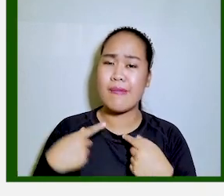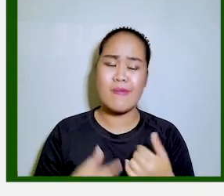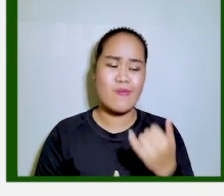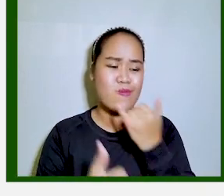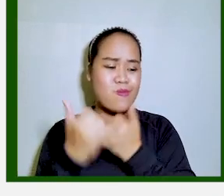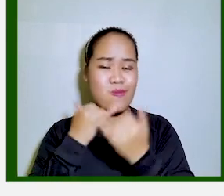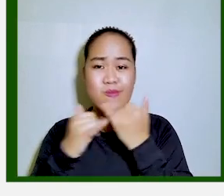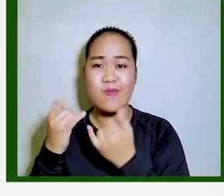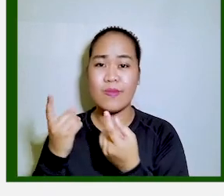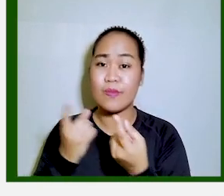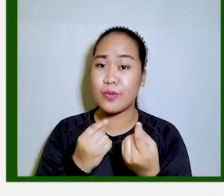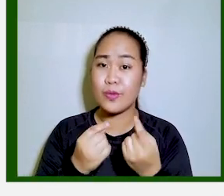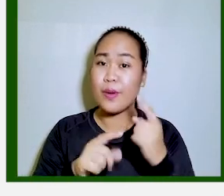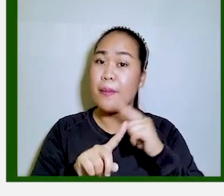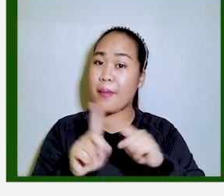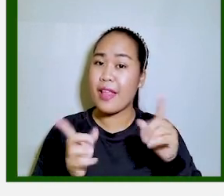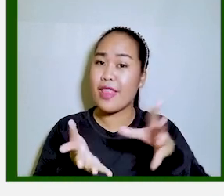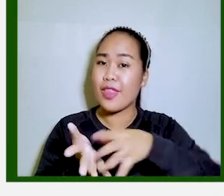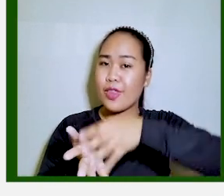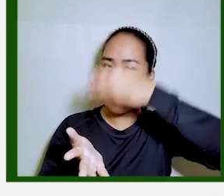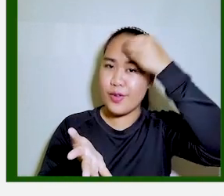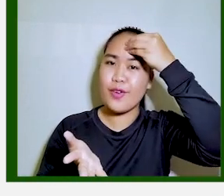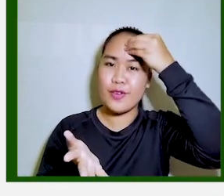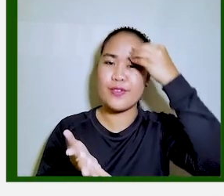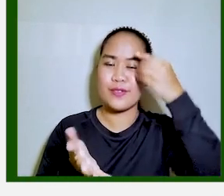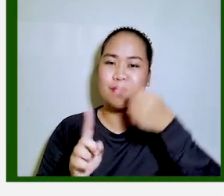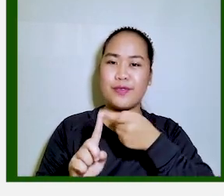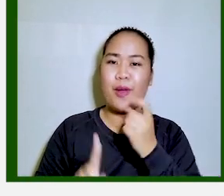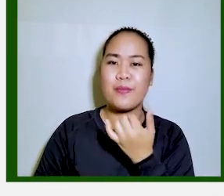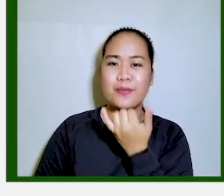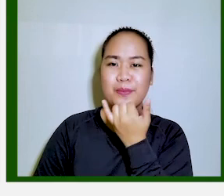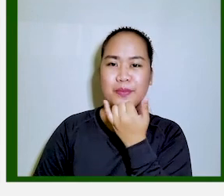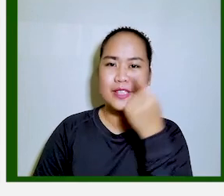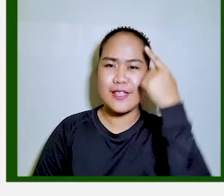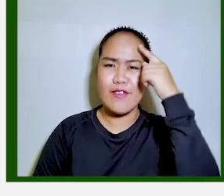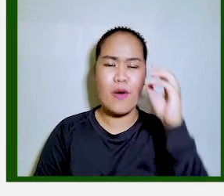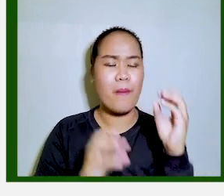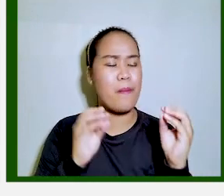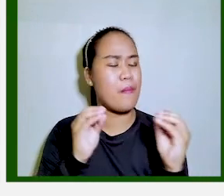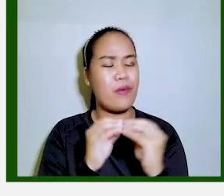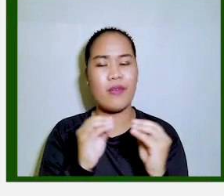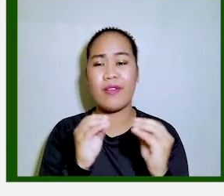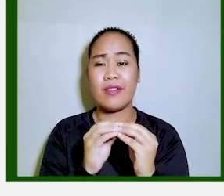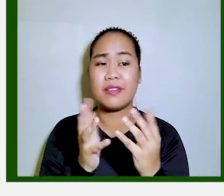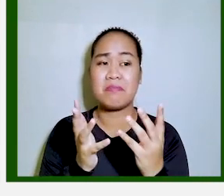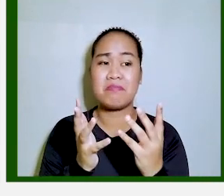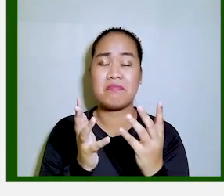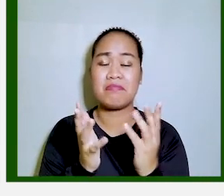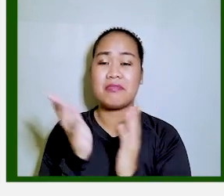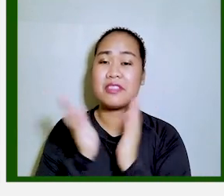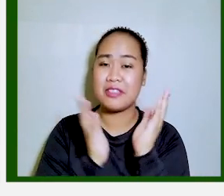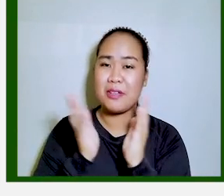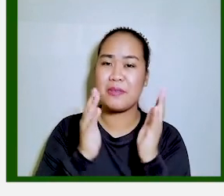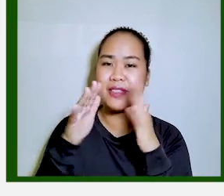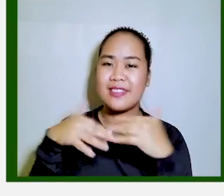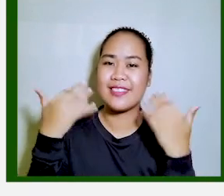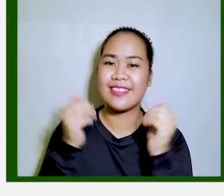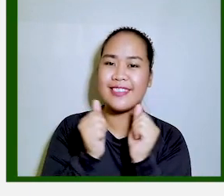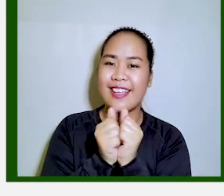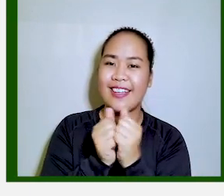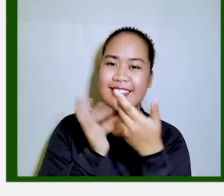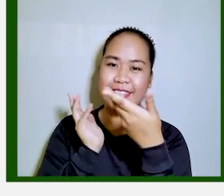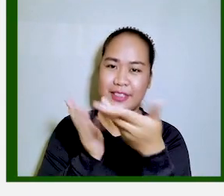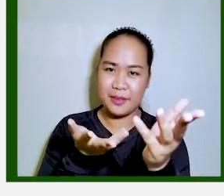And of course, we learn from these mistakes para po mas maging, yung service with a smile ay mabigay namin sa